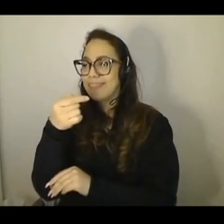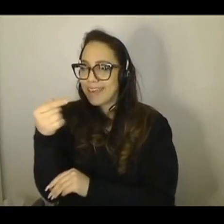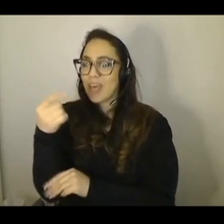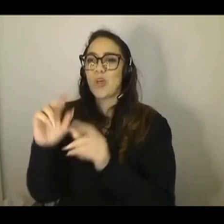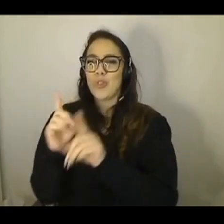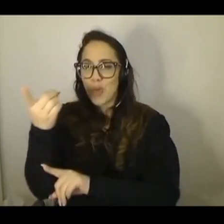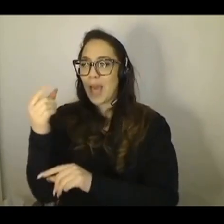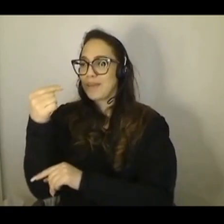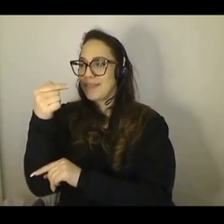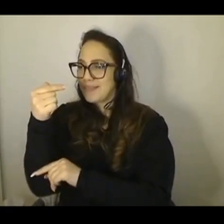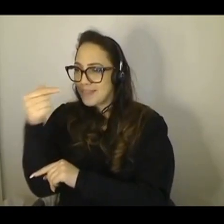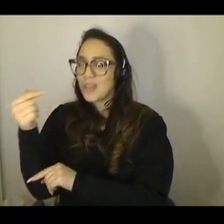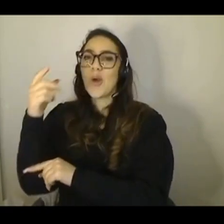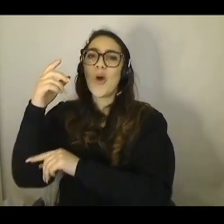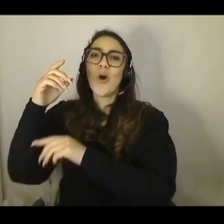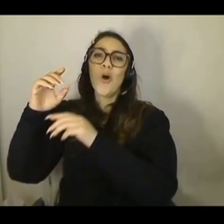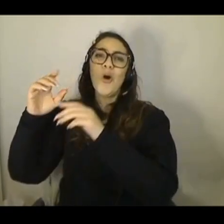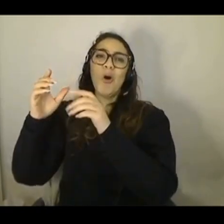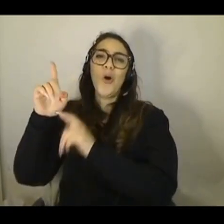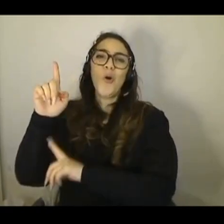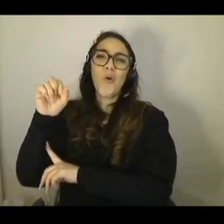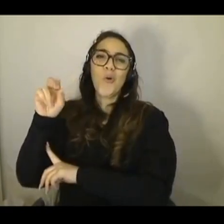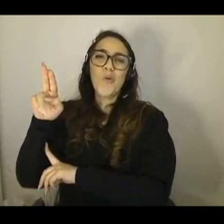@developpement-durable.gouv.fr. Oui, Dédé n'aurait pas fait sérieux.